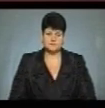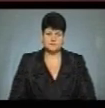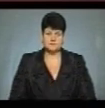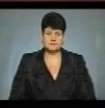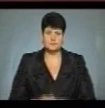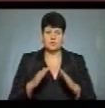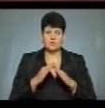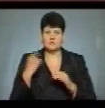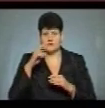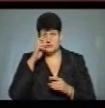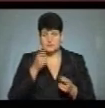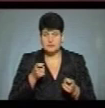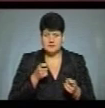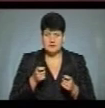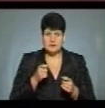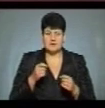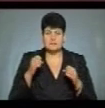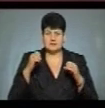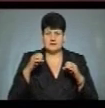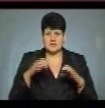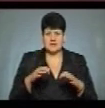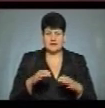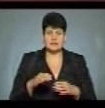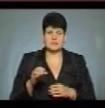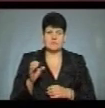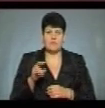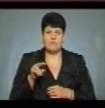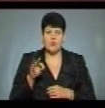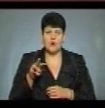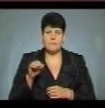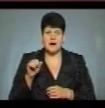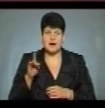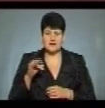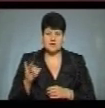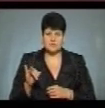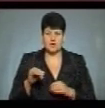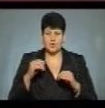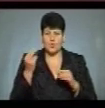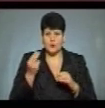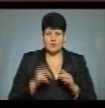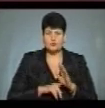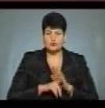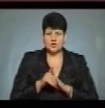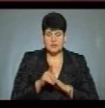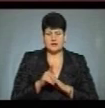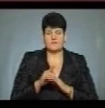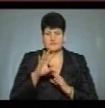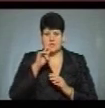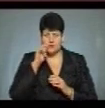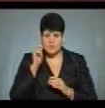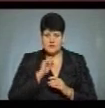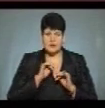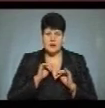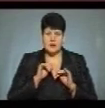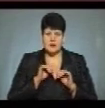Будівлі облдержадміністрації підсвітили помаранчевим кольором. Так розпочали всеукраїнську акцію «16 днів проти насильства на